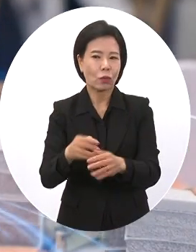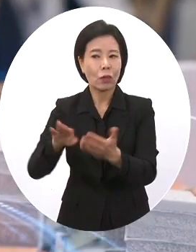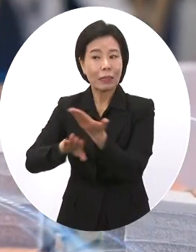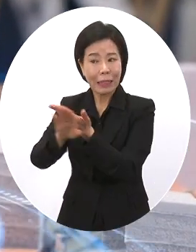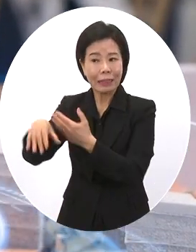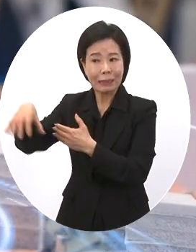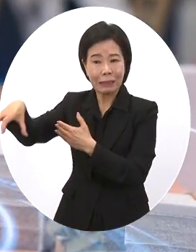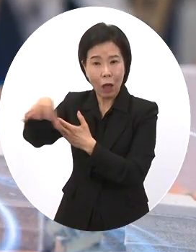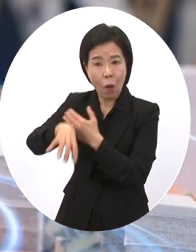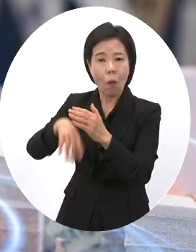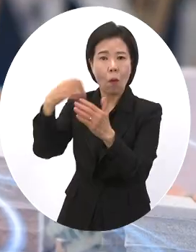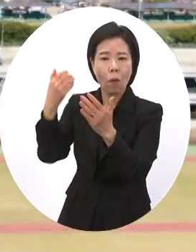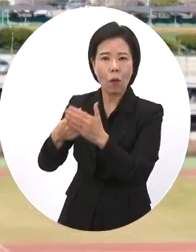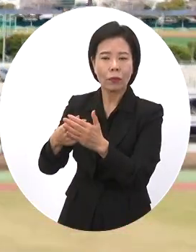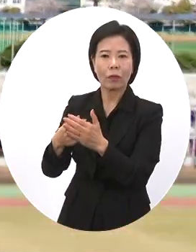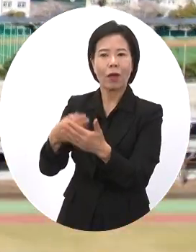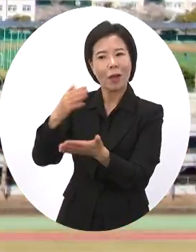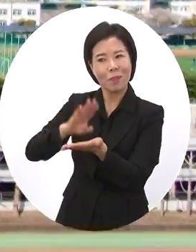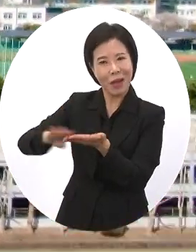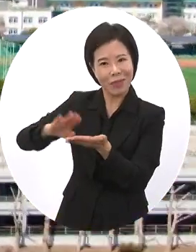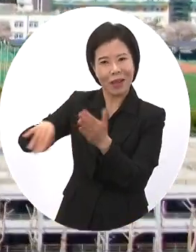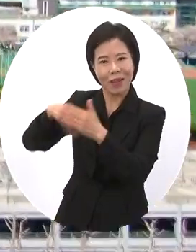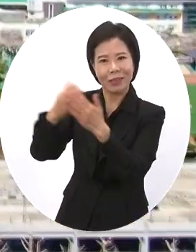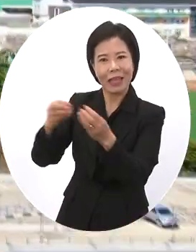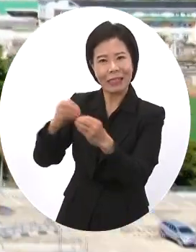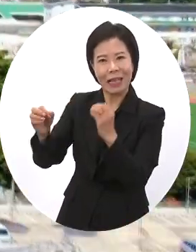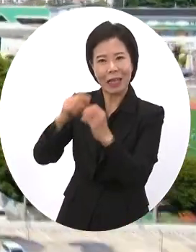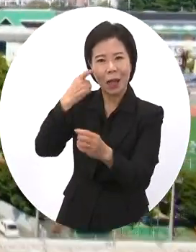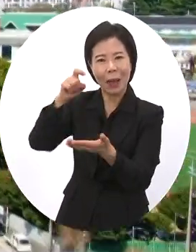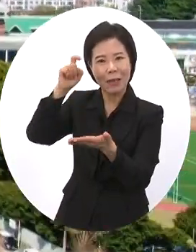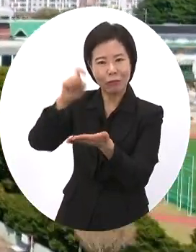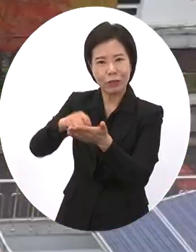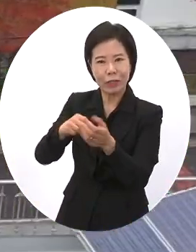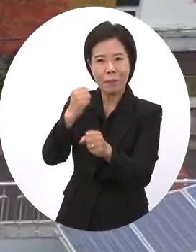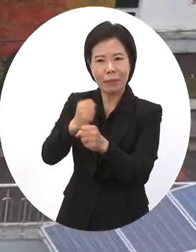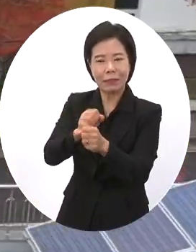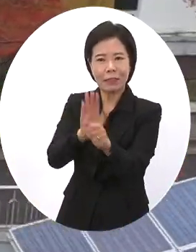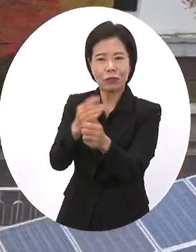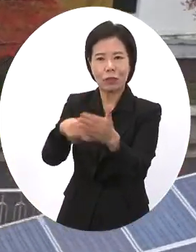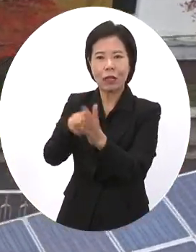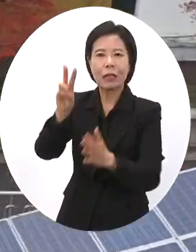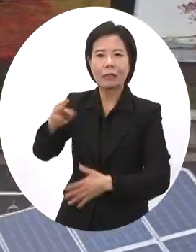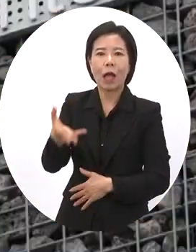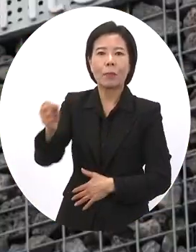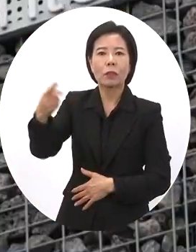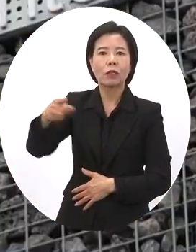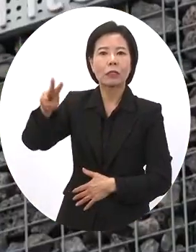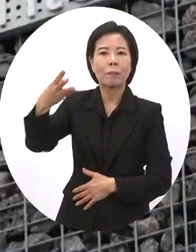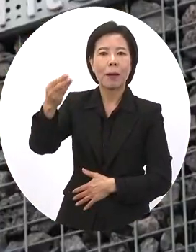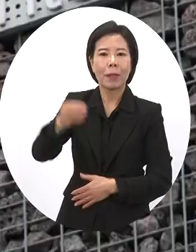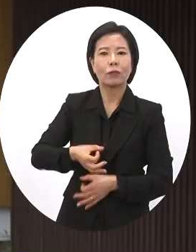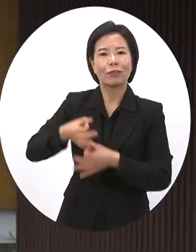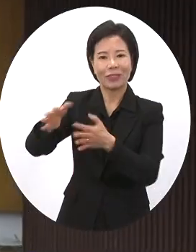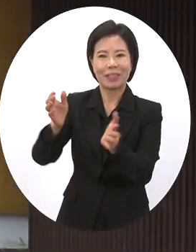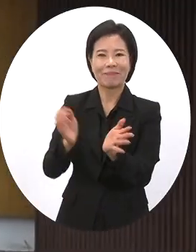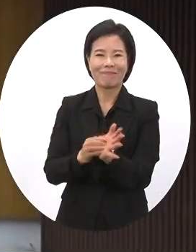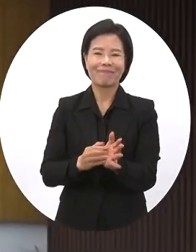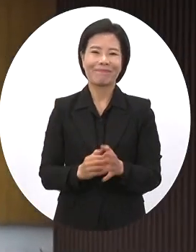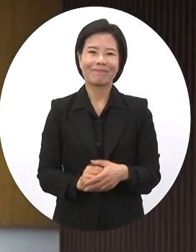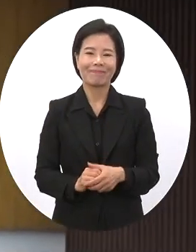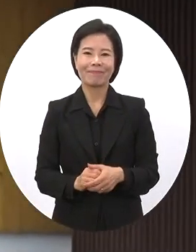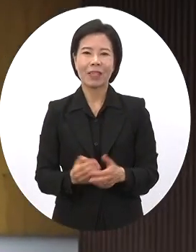웹툰 캠퍼스와 애니메이션 센터에는 작가 발굴과 제작 지원을 위해 3억 1,300만 원을